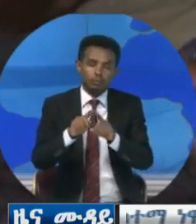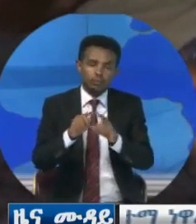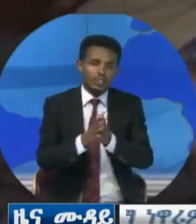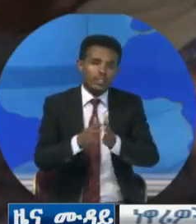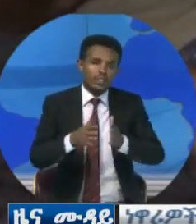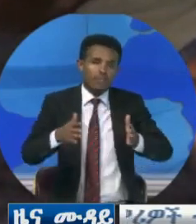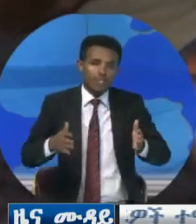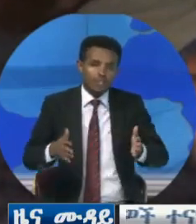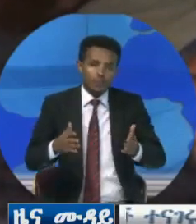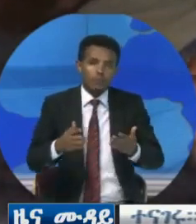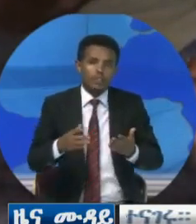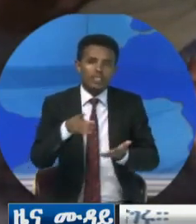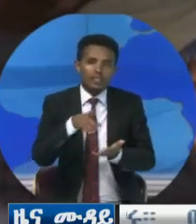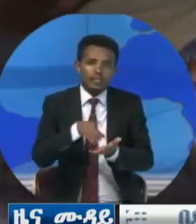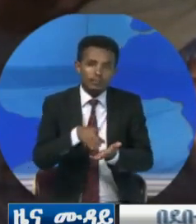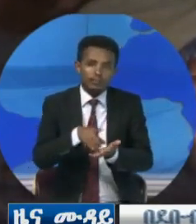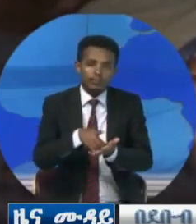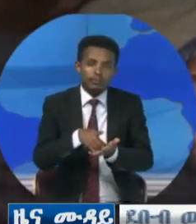ነው እየሰፋች ነው